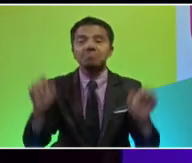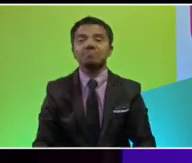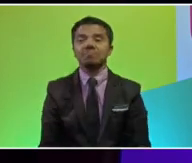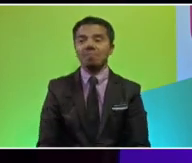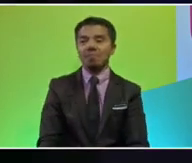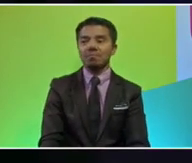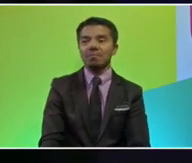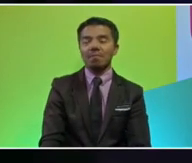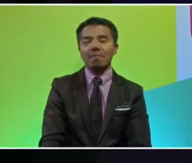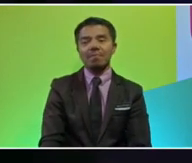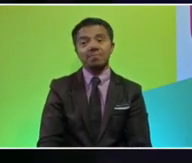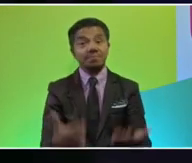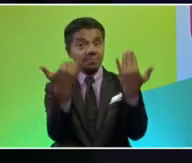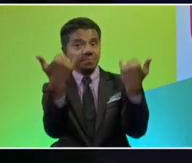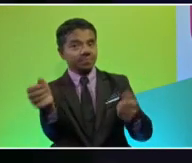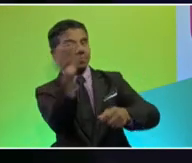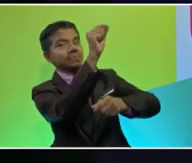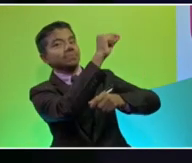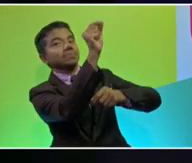jadwal tersebut